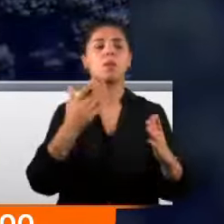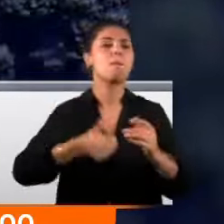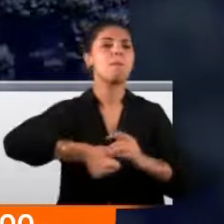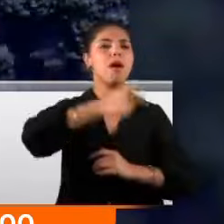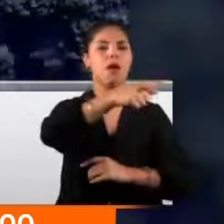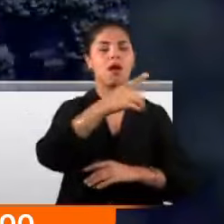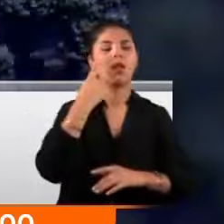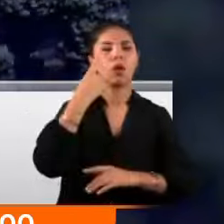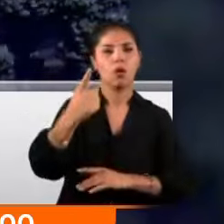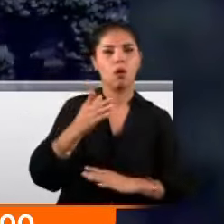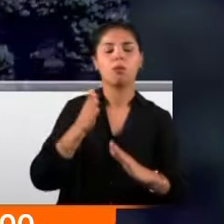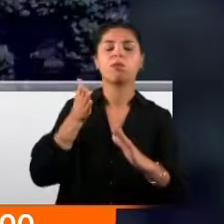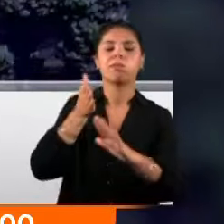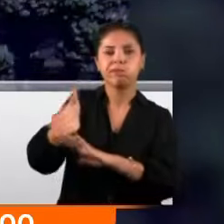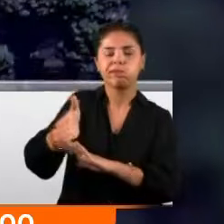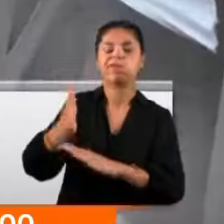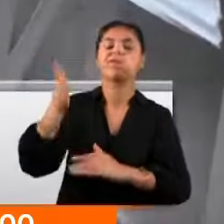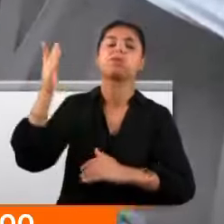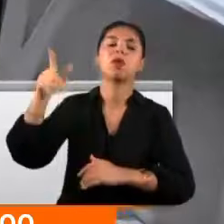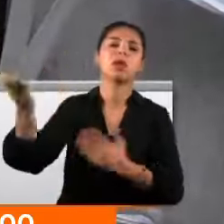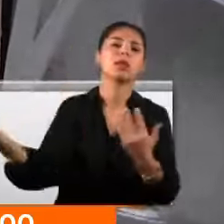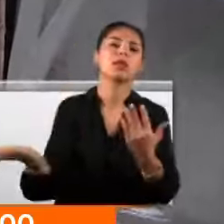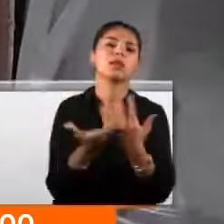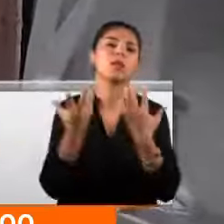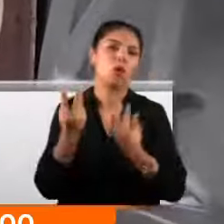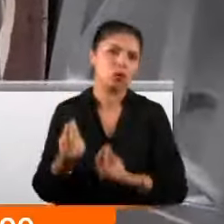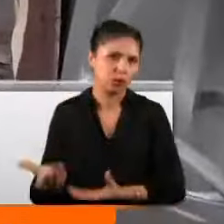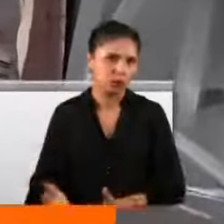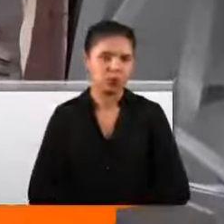devreye girmesiyle yıkımına başlanmıştı.